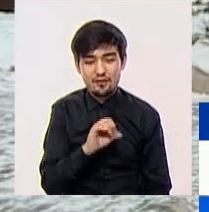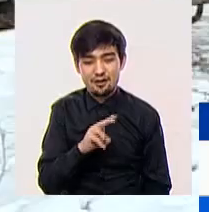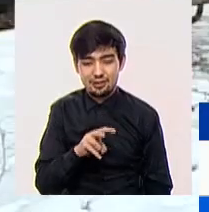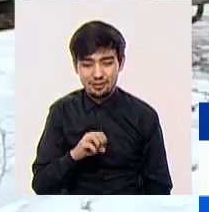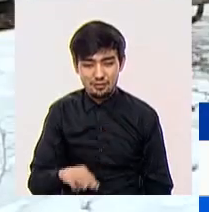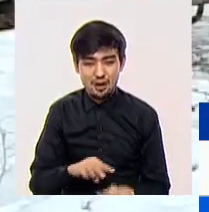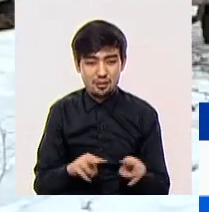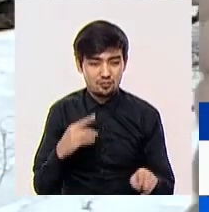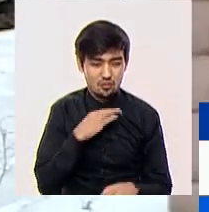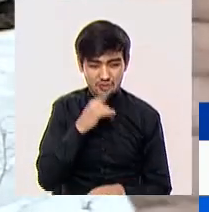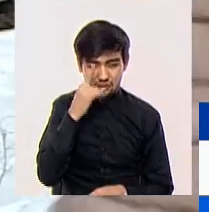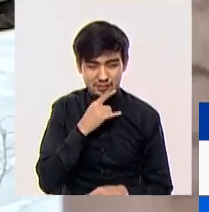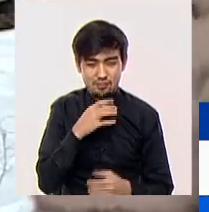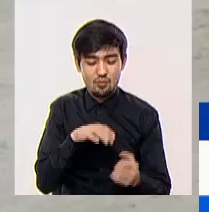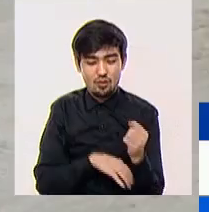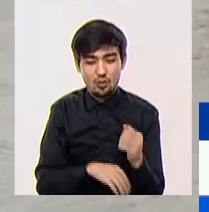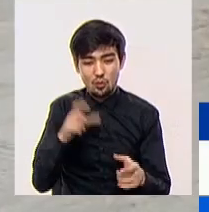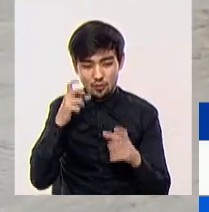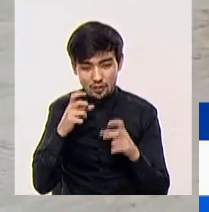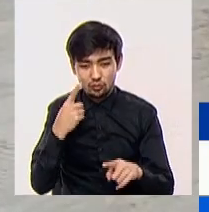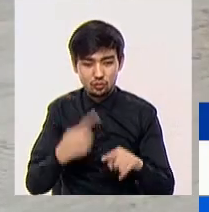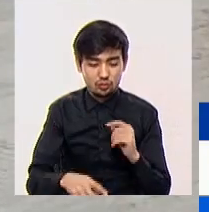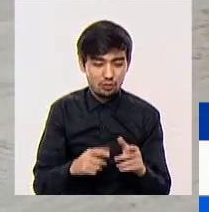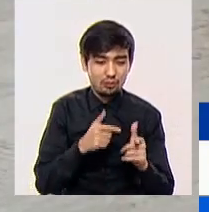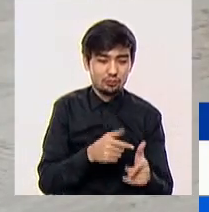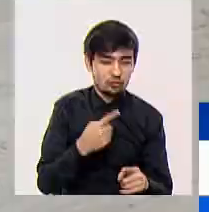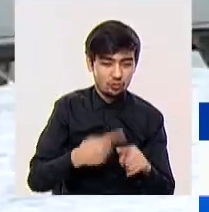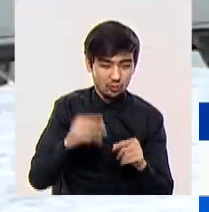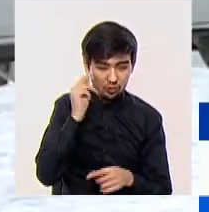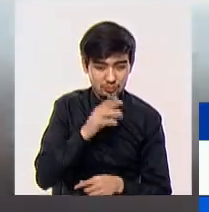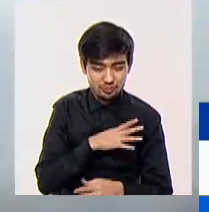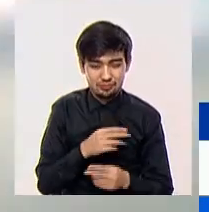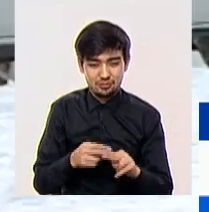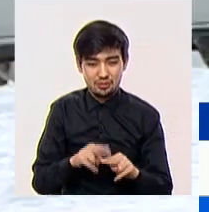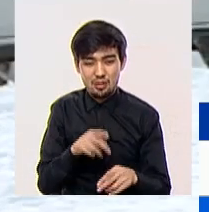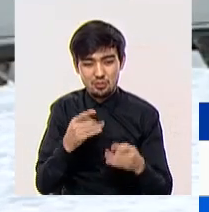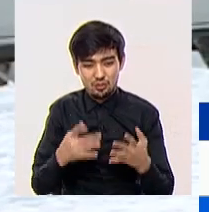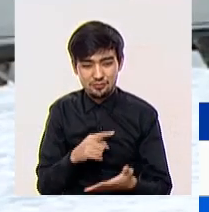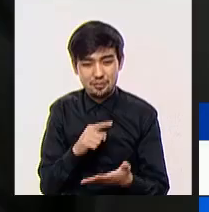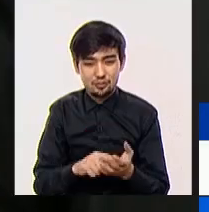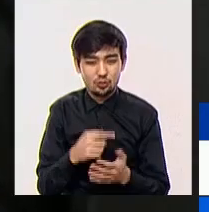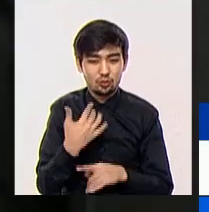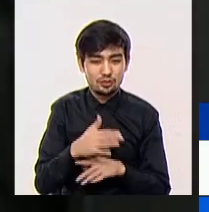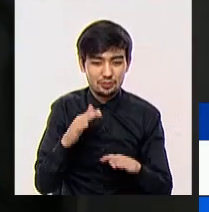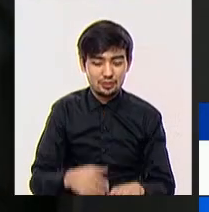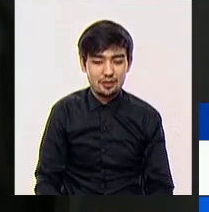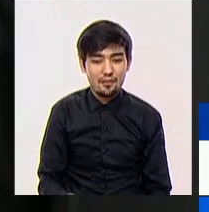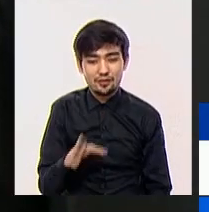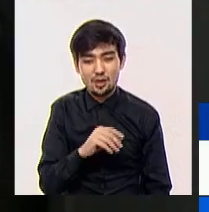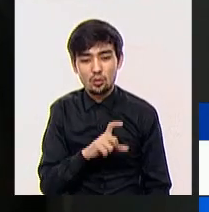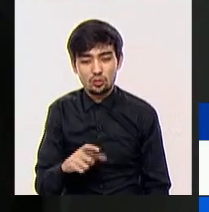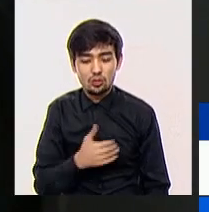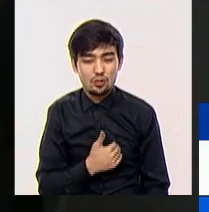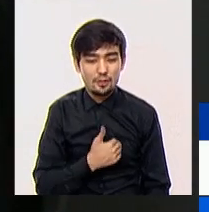множеству казахстанцев пришлось после университета осваивать другую специальность. Это доказал простой опрос на улице. Все люди хотят,